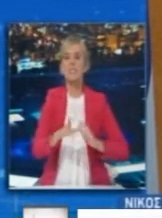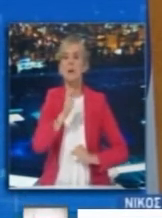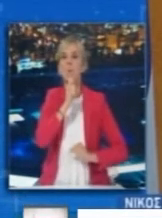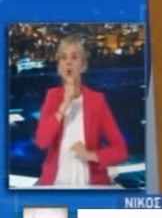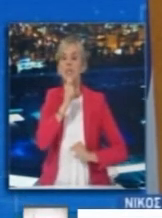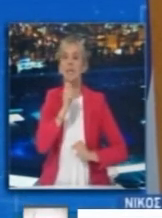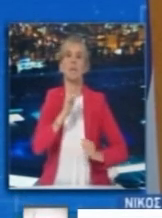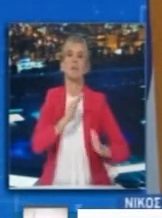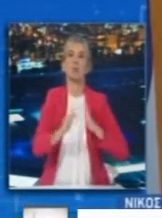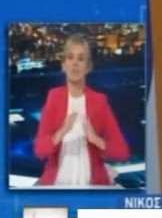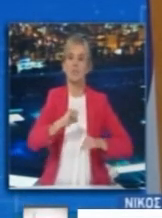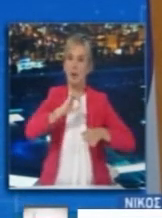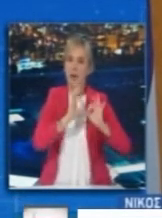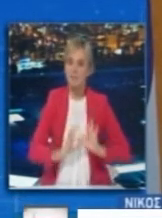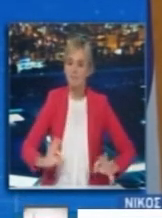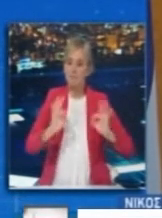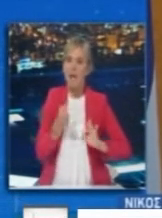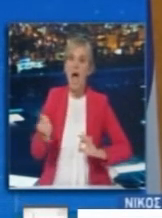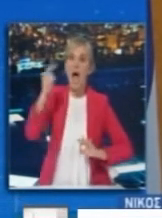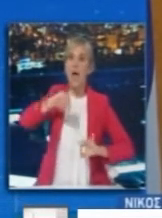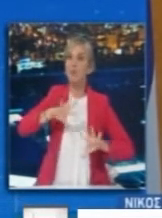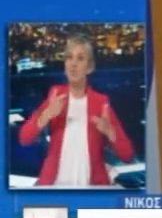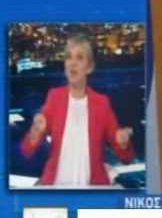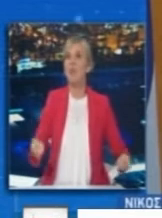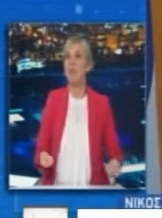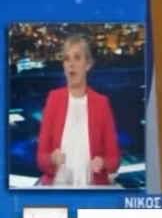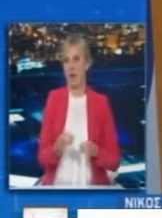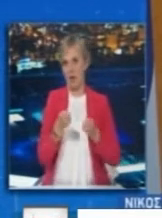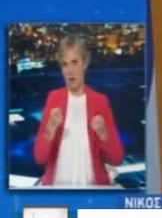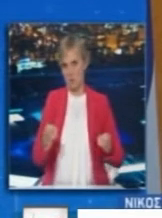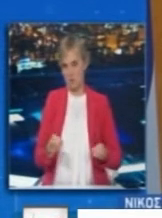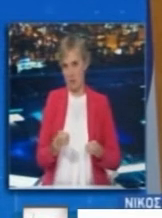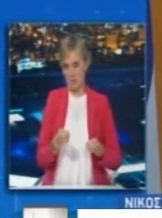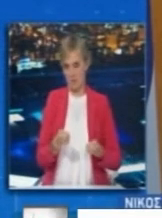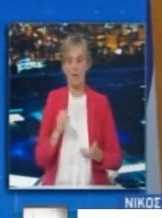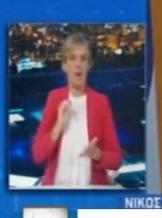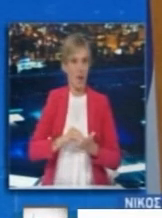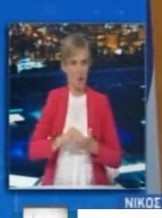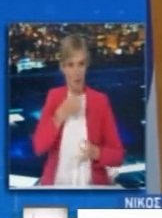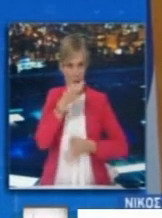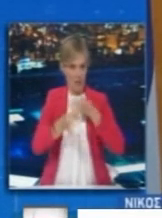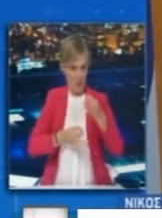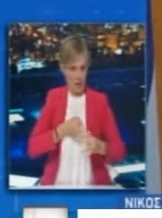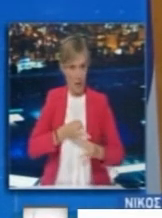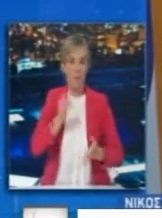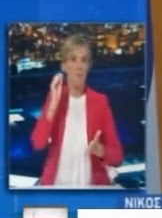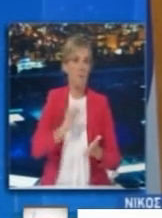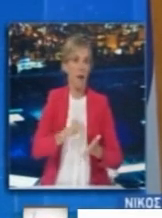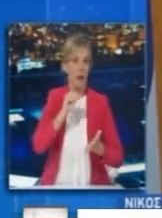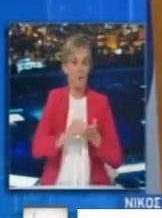επιχειρησιακή προετοιμασία της ιδιαίτερα δύσκολης αυριανής ημέρας. Κλείνοντας, απευθύνομαι για ακόμη μια